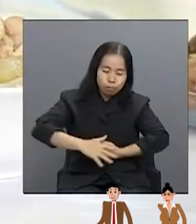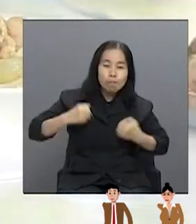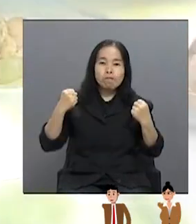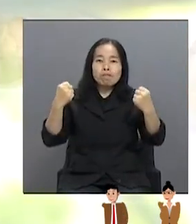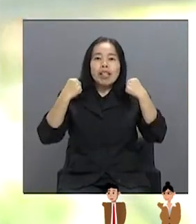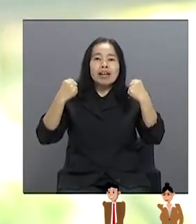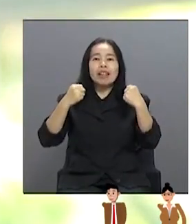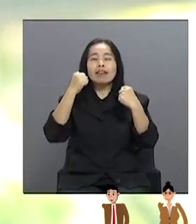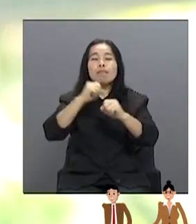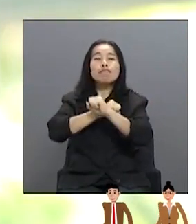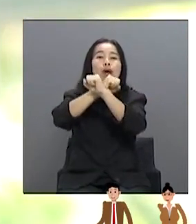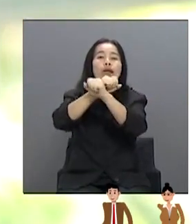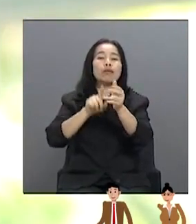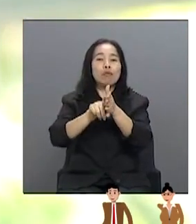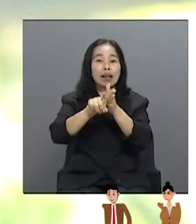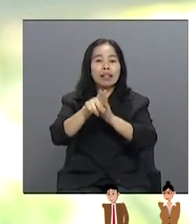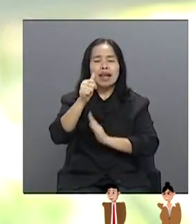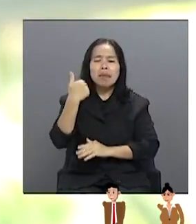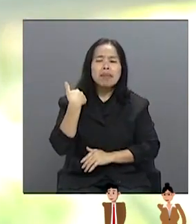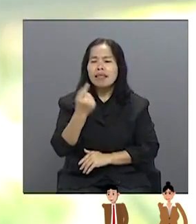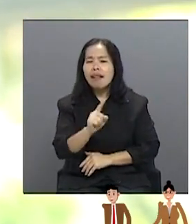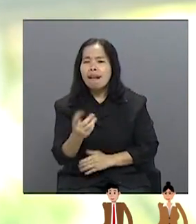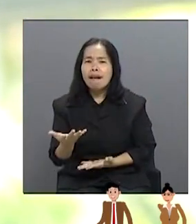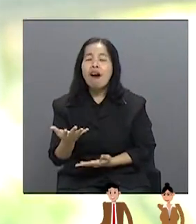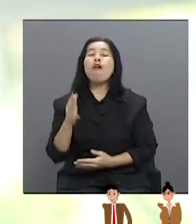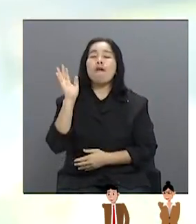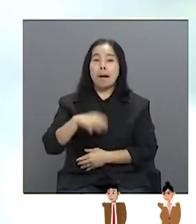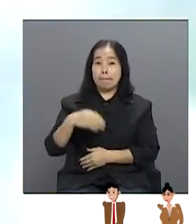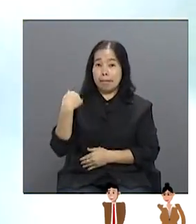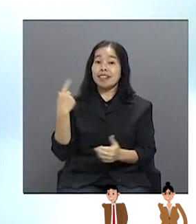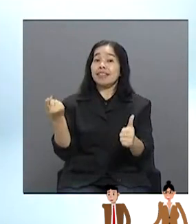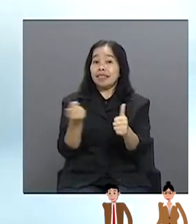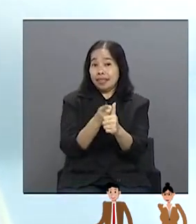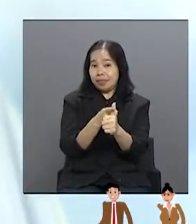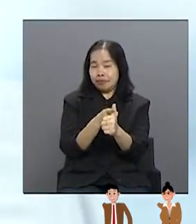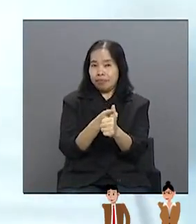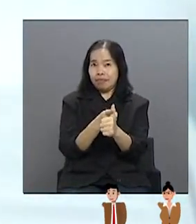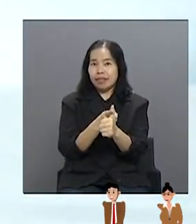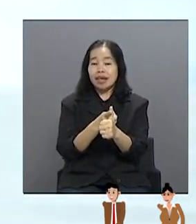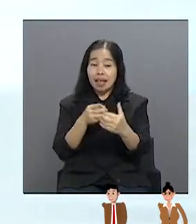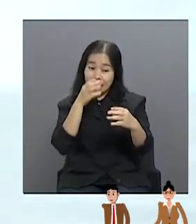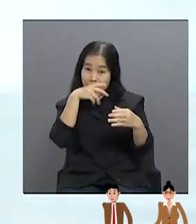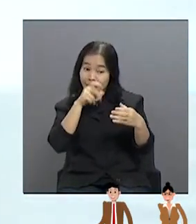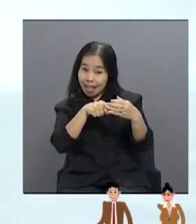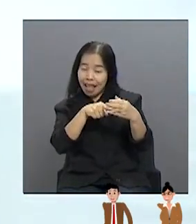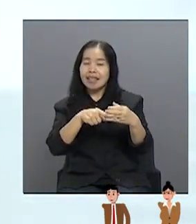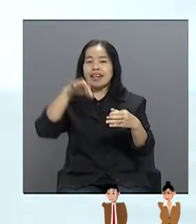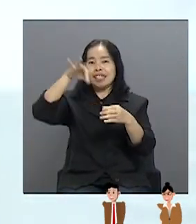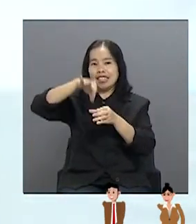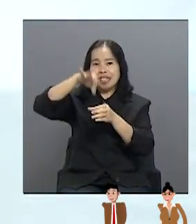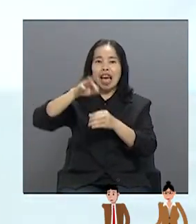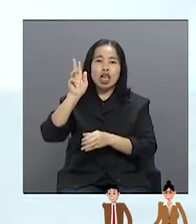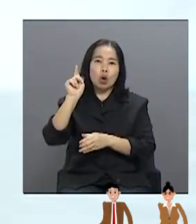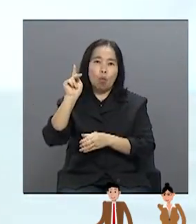ในการที่จะต้านไวรัสได้เนี่ยมีอะไรบ้างคะ เสริมภูมิคุ้มกันนะครับอย่างแรกเลยนะที่เราเห็นในแก้วนี้ก็คือชาเขียวครับชาเขียวเ